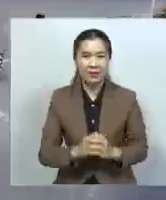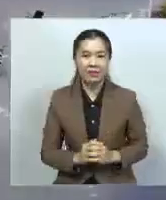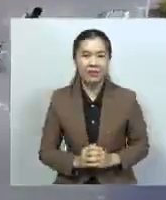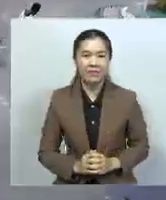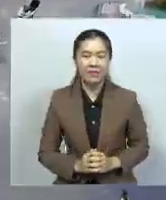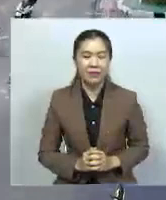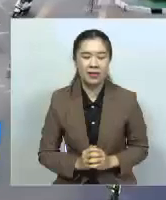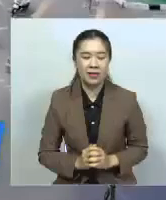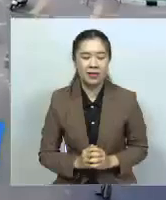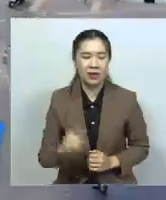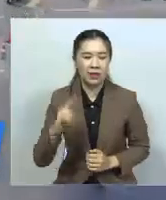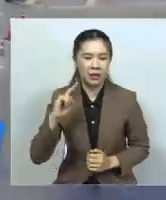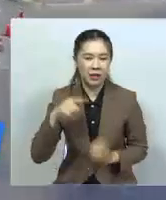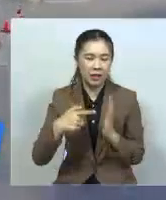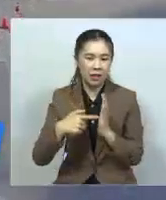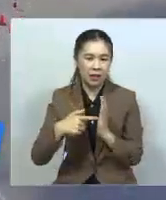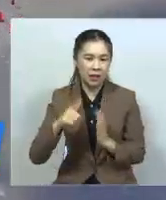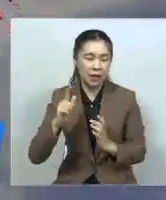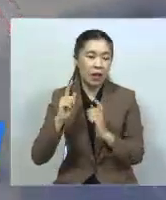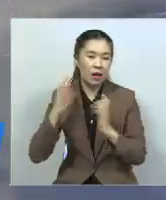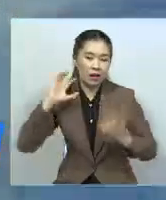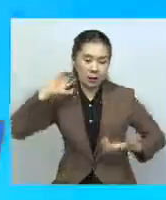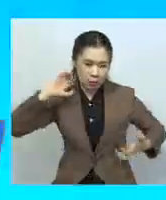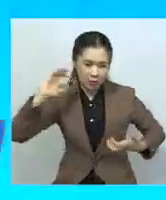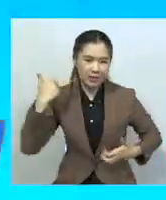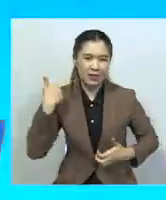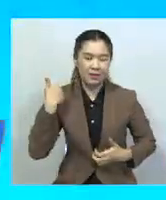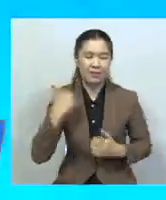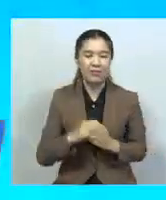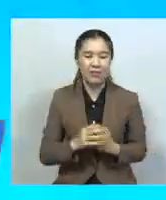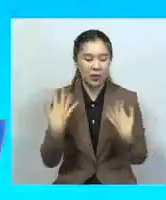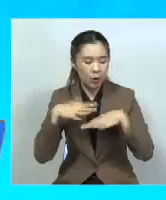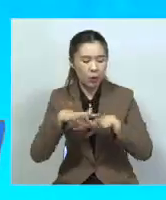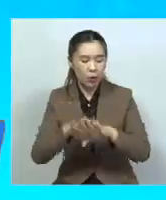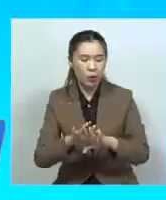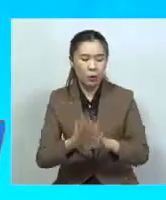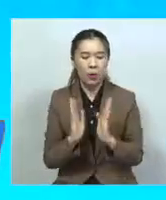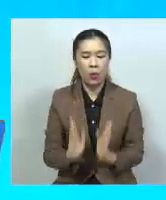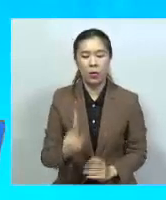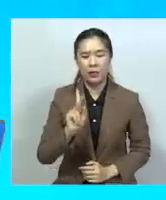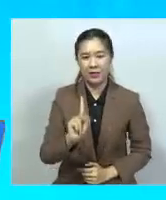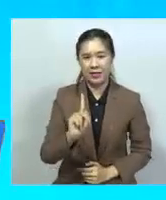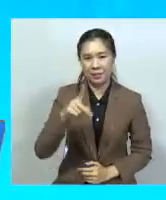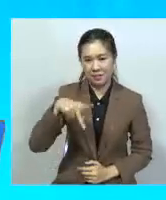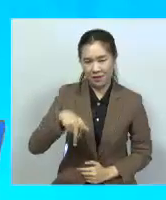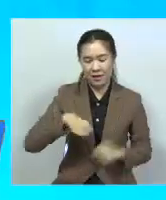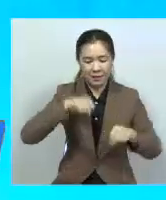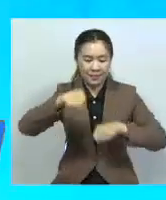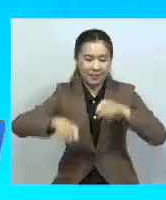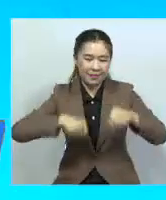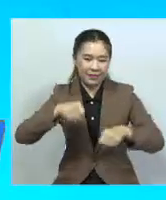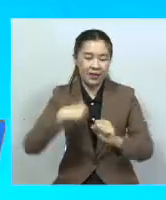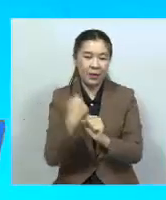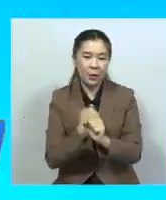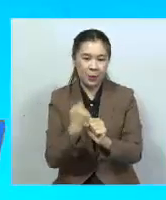เห็นนี่ค่ะที่จังหวัดลพบุรีนักปั่นจักรยานกว่า 1,000 คนเขาก็ร่วมกันซ้อมใหญ่สำหรับการปั่นจักรยานไบค์อุ่นไ